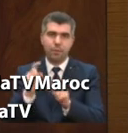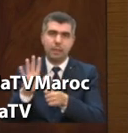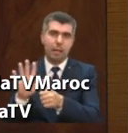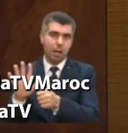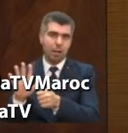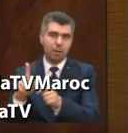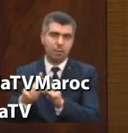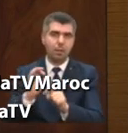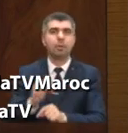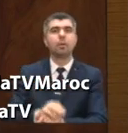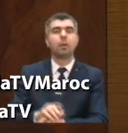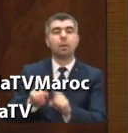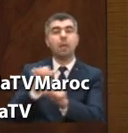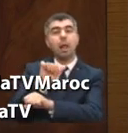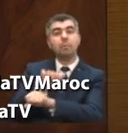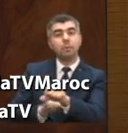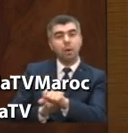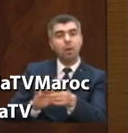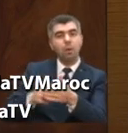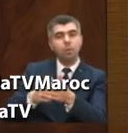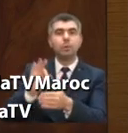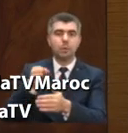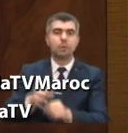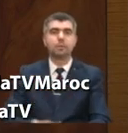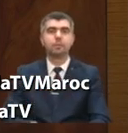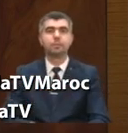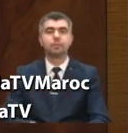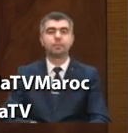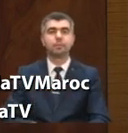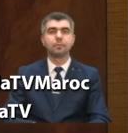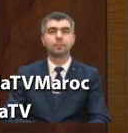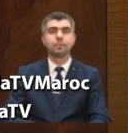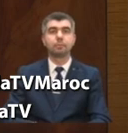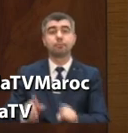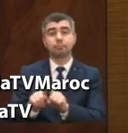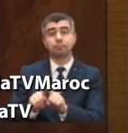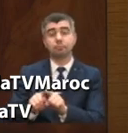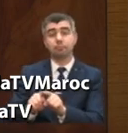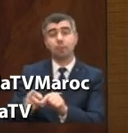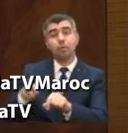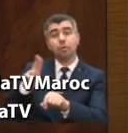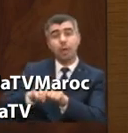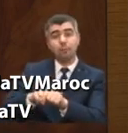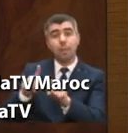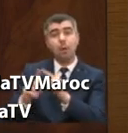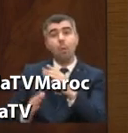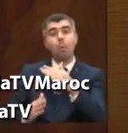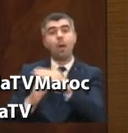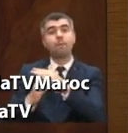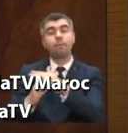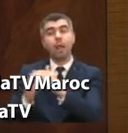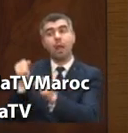الصحية الإجبارية عن المرض أصبح معلقا. أيضا بالنسبة للمشغل الذي أوقف عن العمل مجموعة من